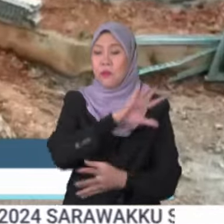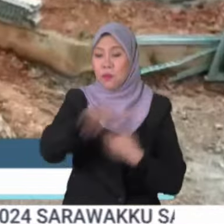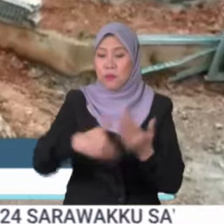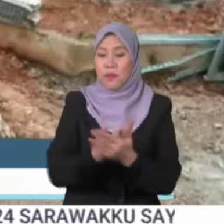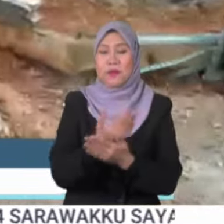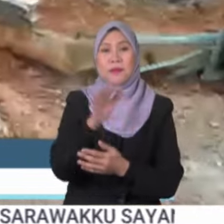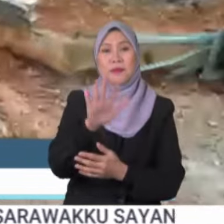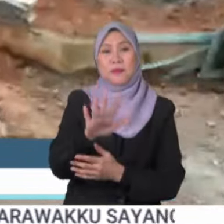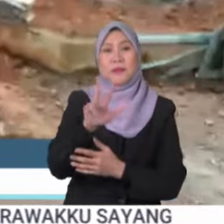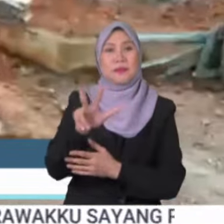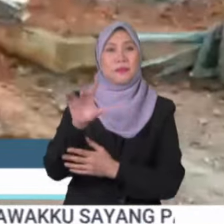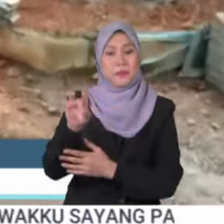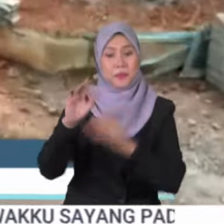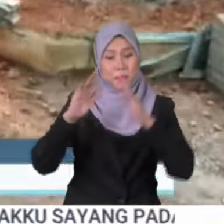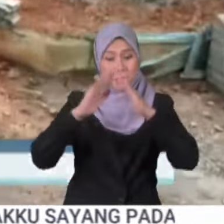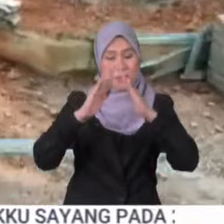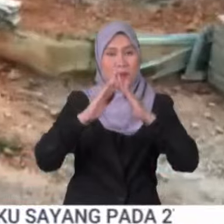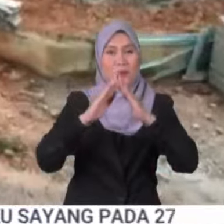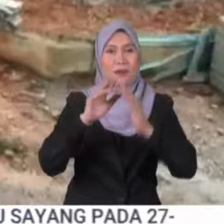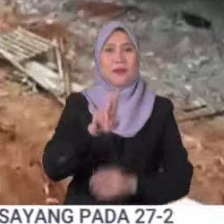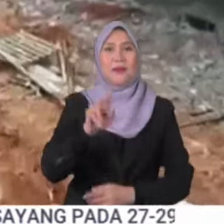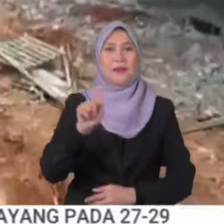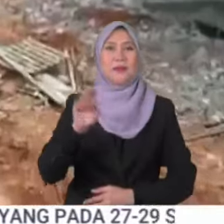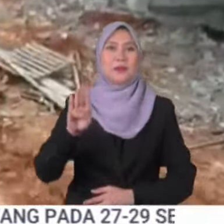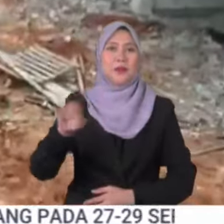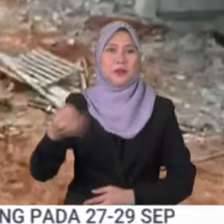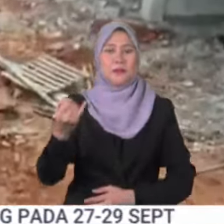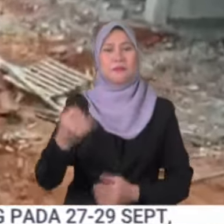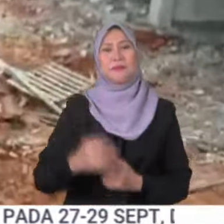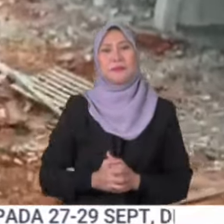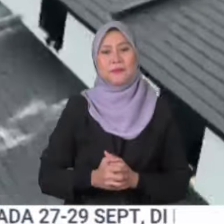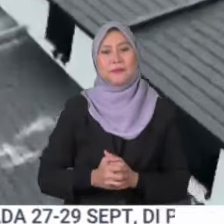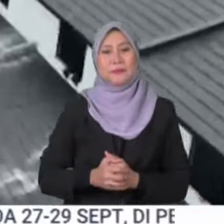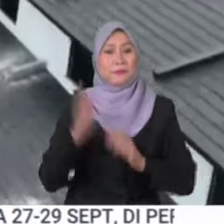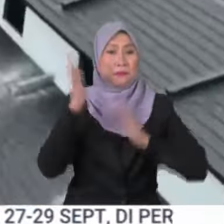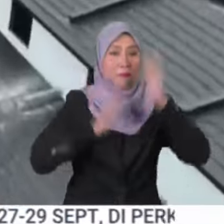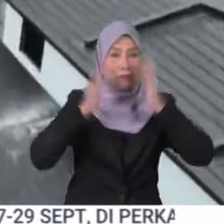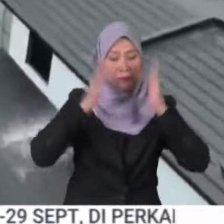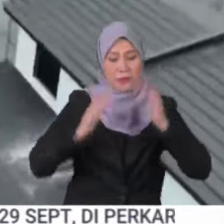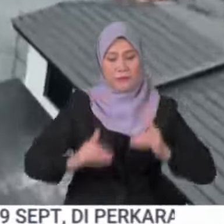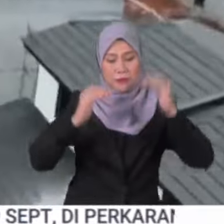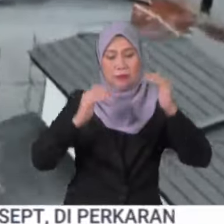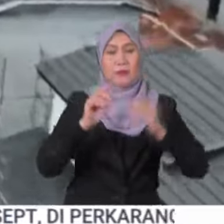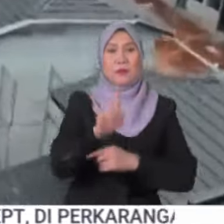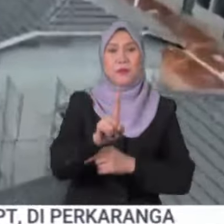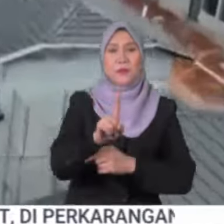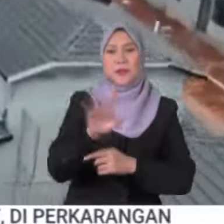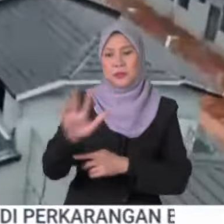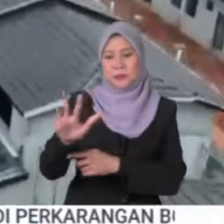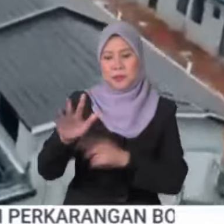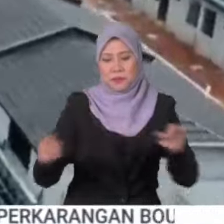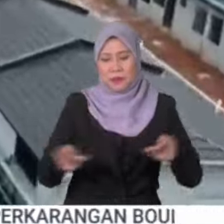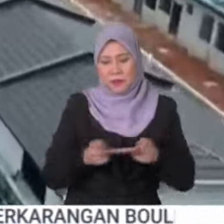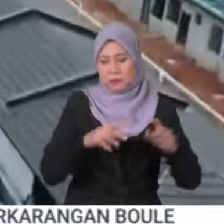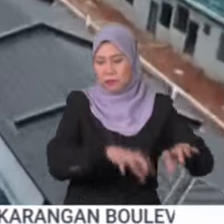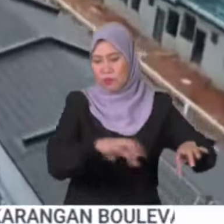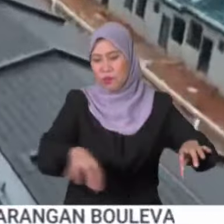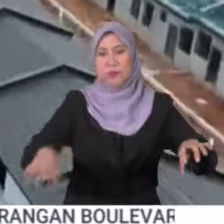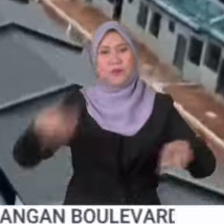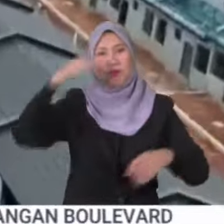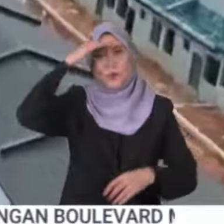sebanyak 538 unit rumah RTBJ dibangunkan menerusi fasa 1 di 5 kawasan sekitar